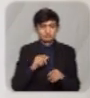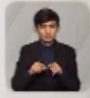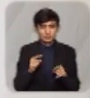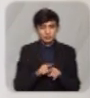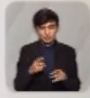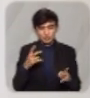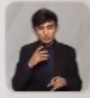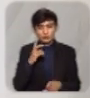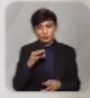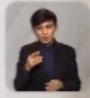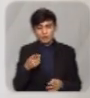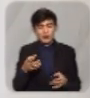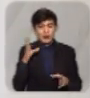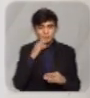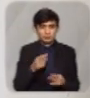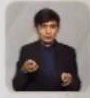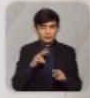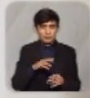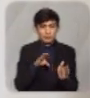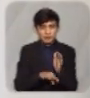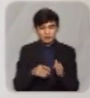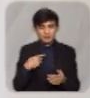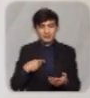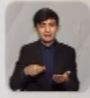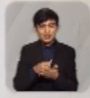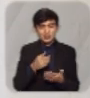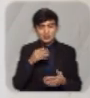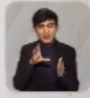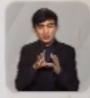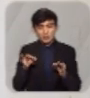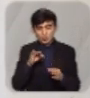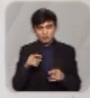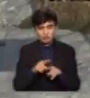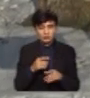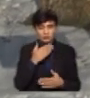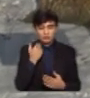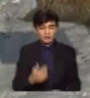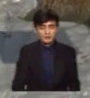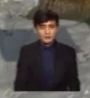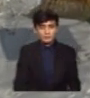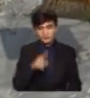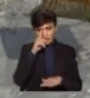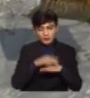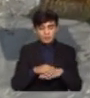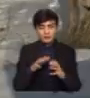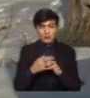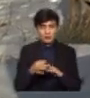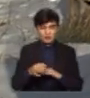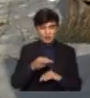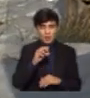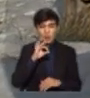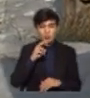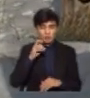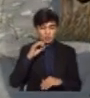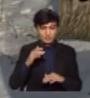героиня переживает, что они могут остаться и без этого. Денег на оплату электричества у них нет. В акимате сельского округа о проблеме этой семьи